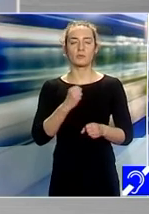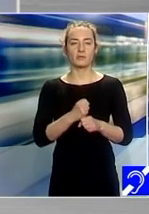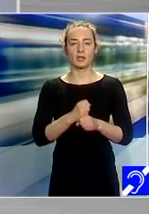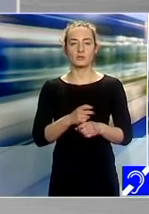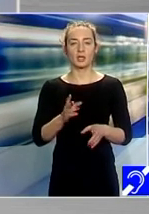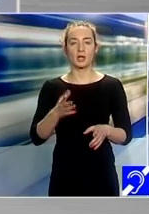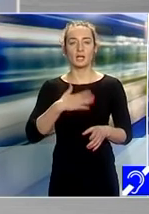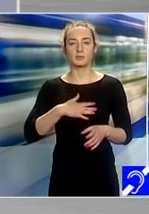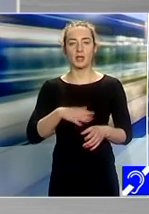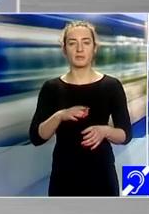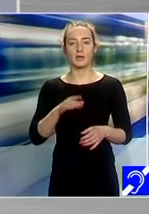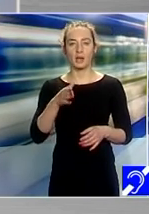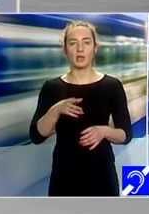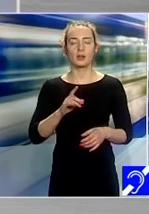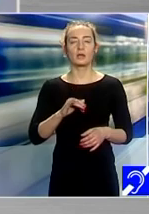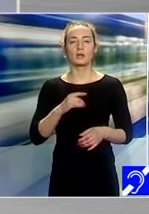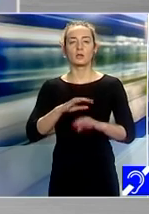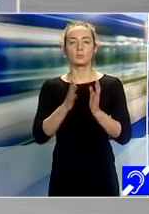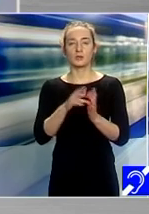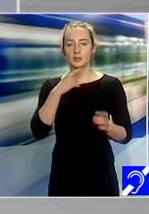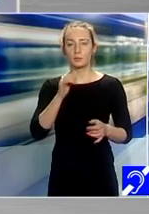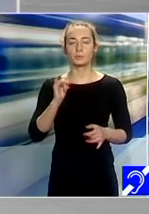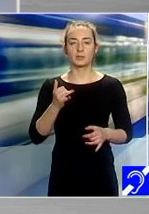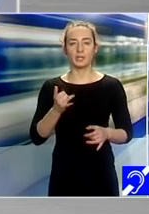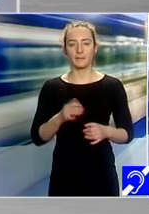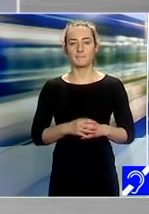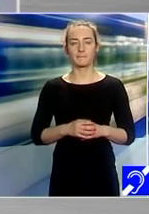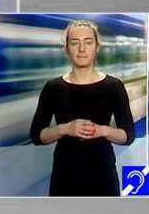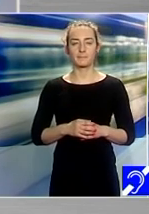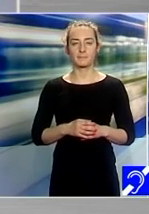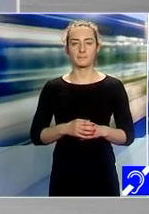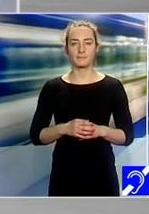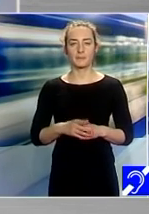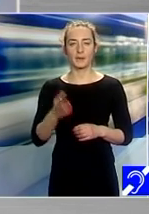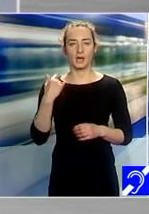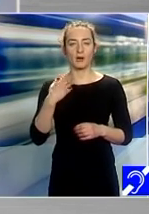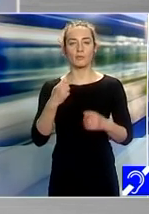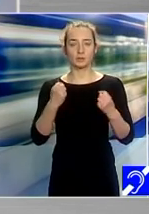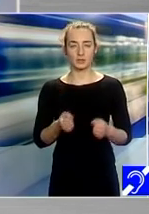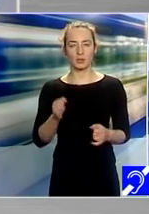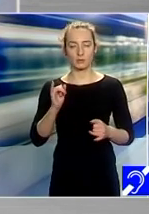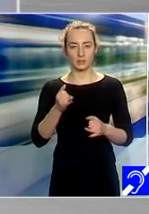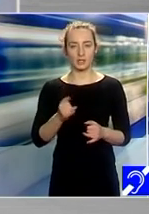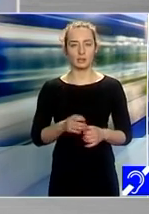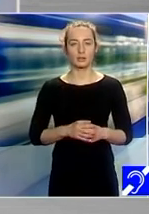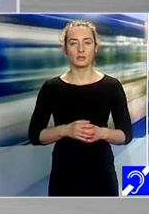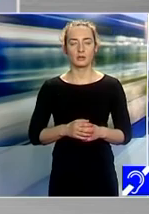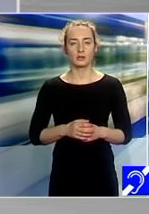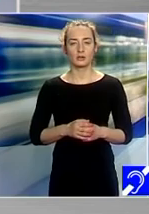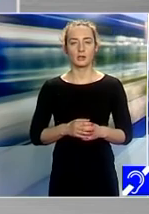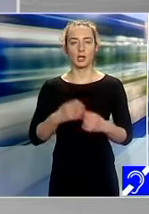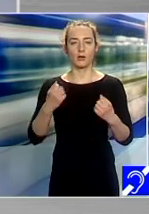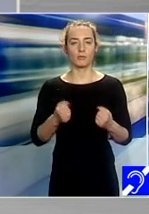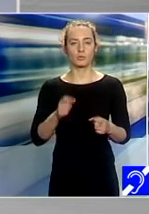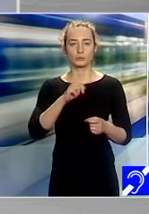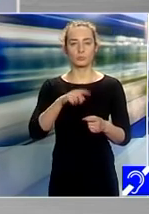dată prin asta? Toate spun da, sau marea majoritate spun da. Deci nu spun nu. A fost greu? Da, a fost greu. A fost greu, au fost